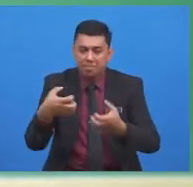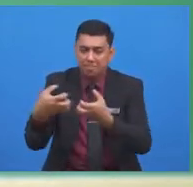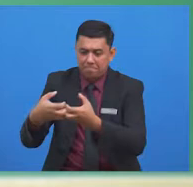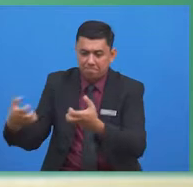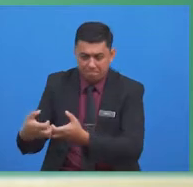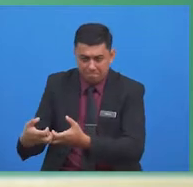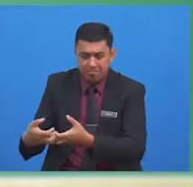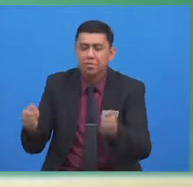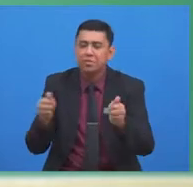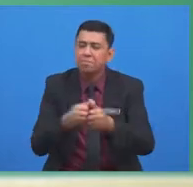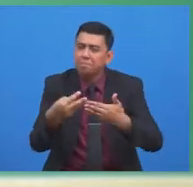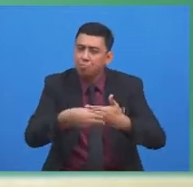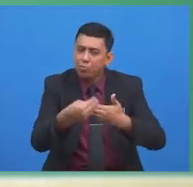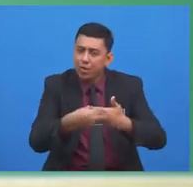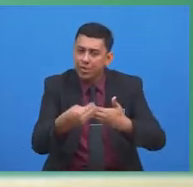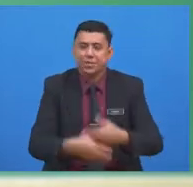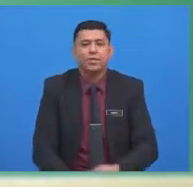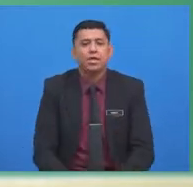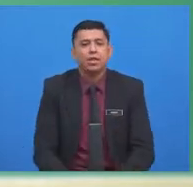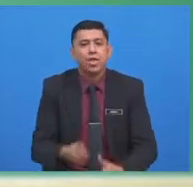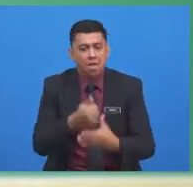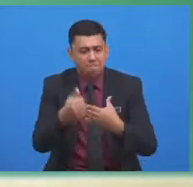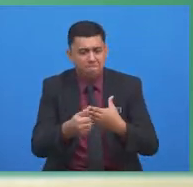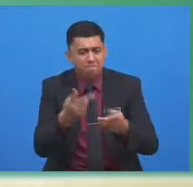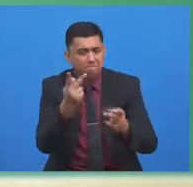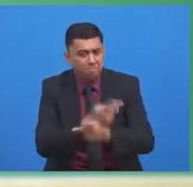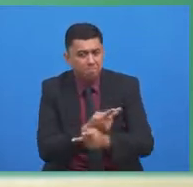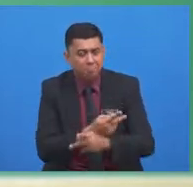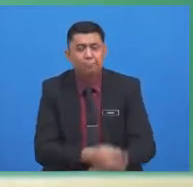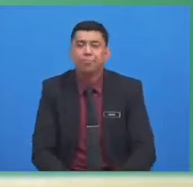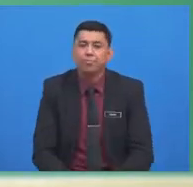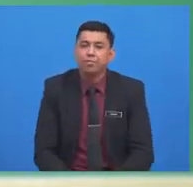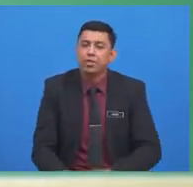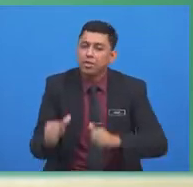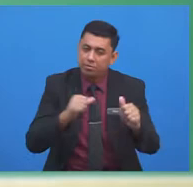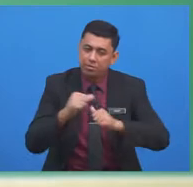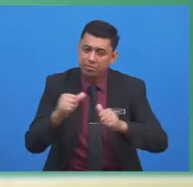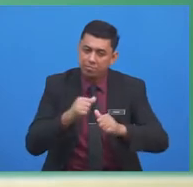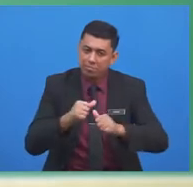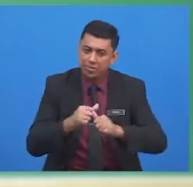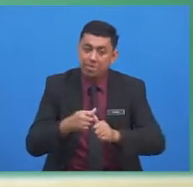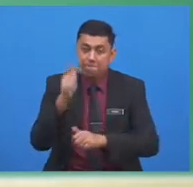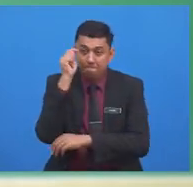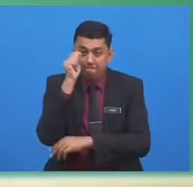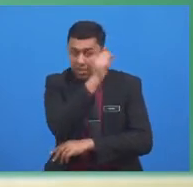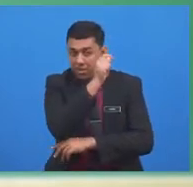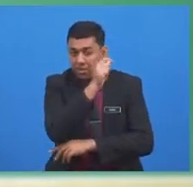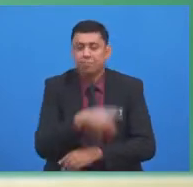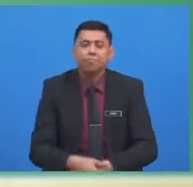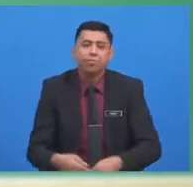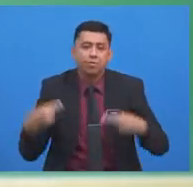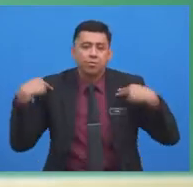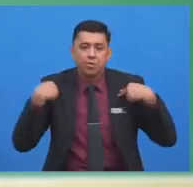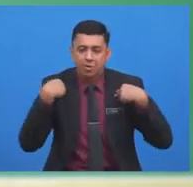terurai dengan mudah. Akhir sekali, faktor aktiviti penternakan.